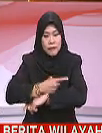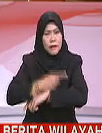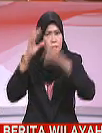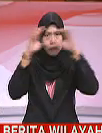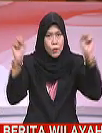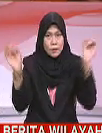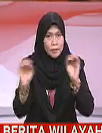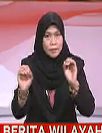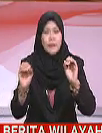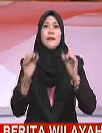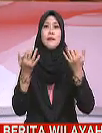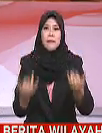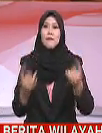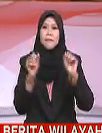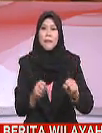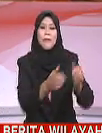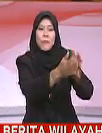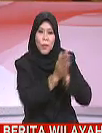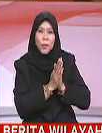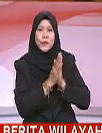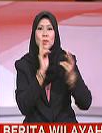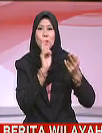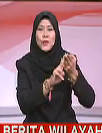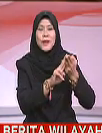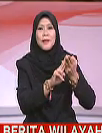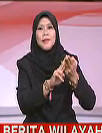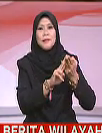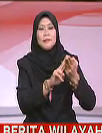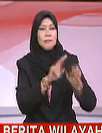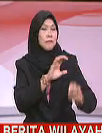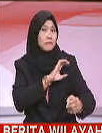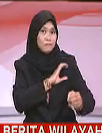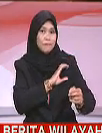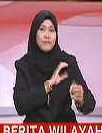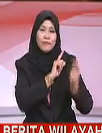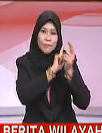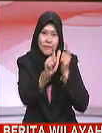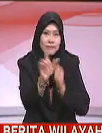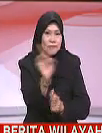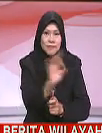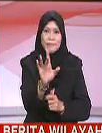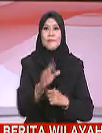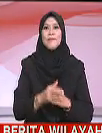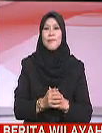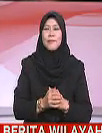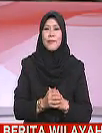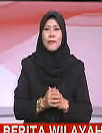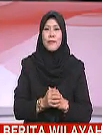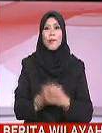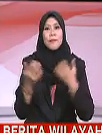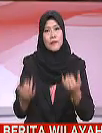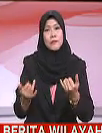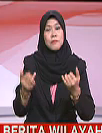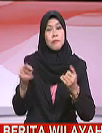majikan kini dibolehkan memohon surat kebenaran perjalanan sekali sahaja di Balai Polis Berhampiran. Pihaknya